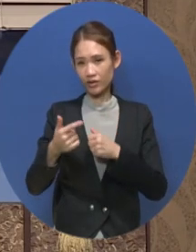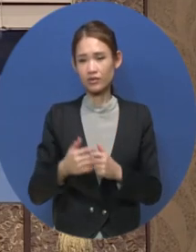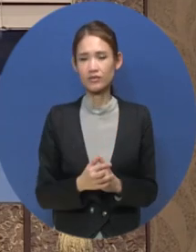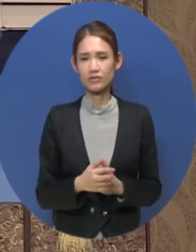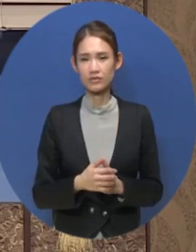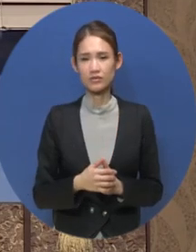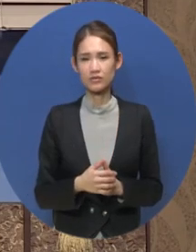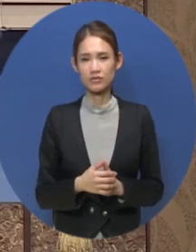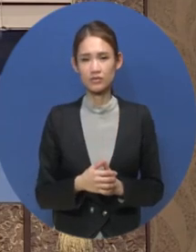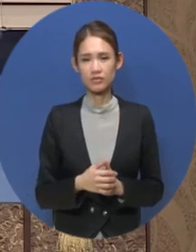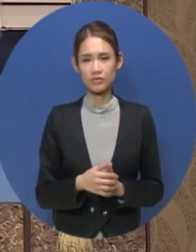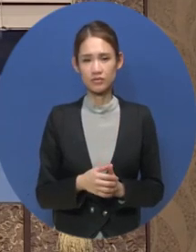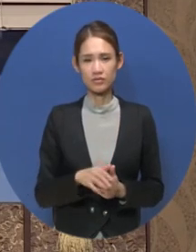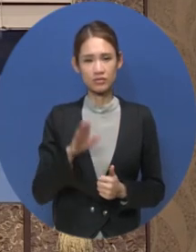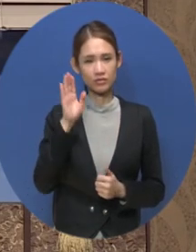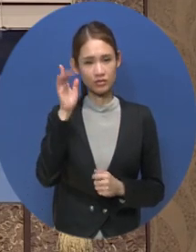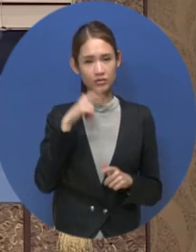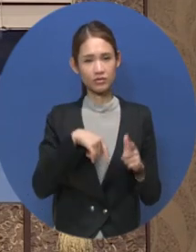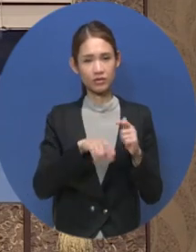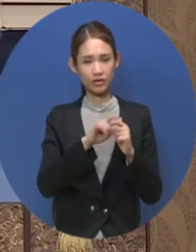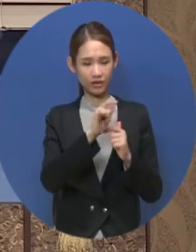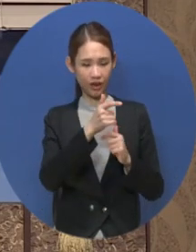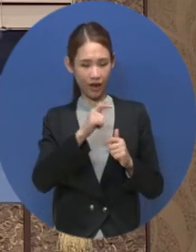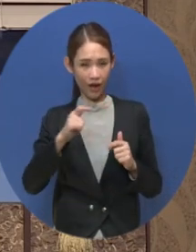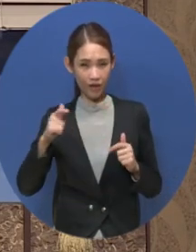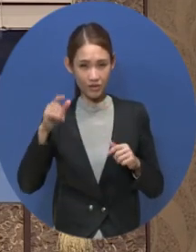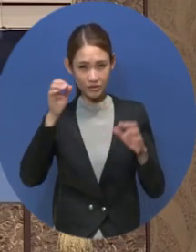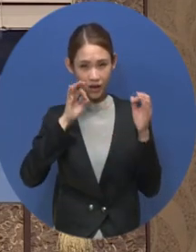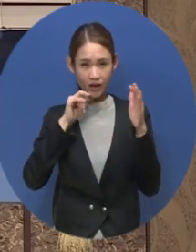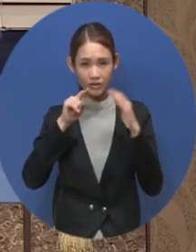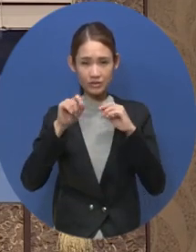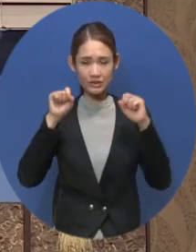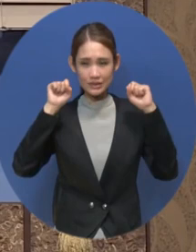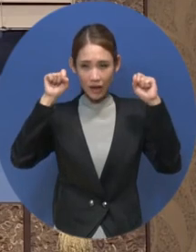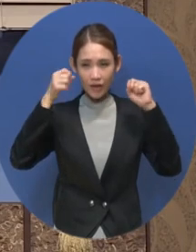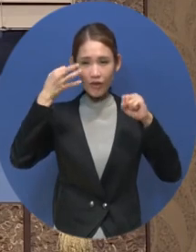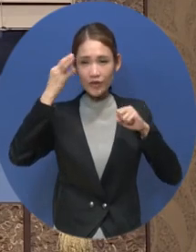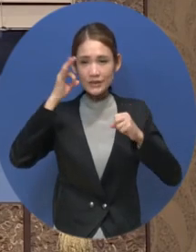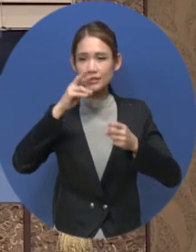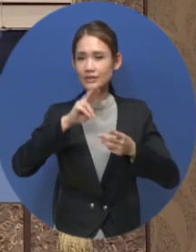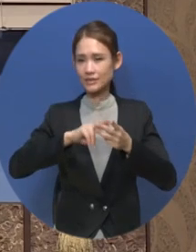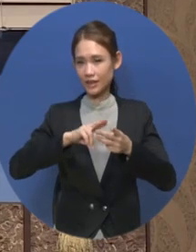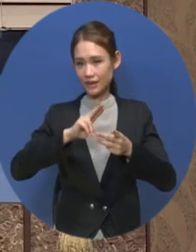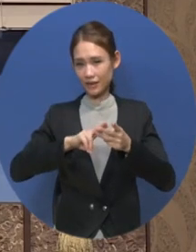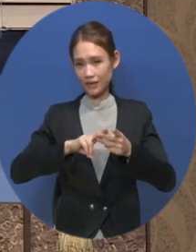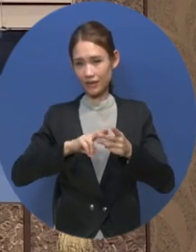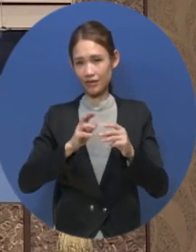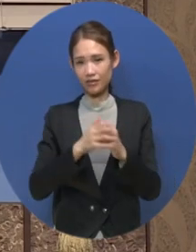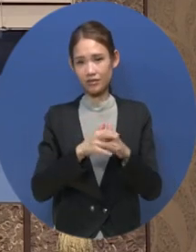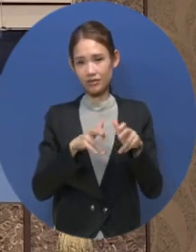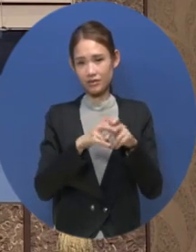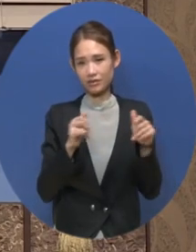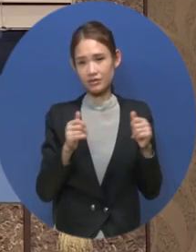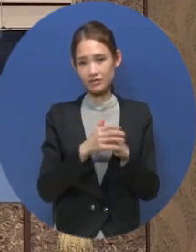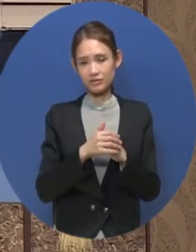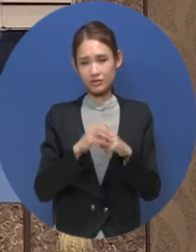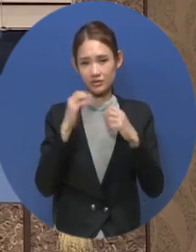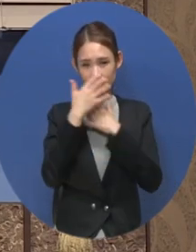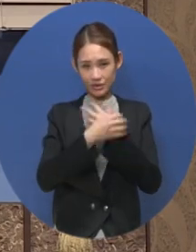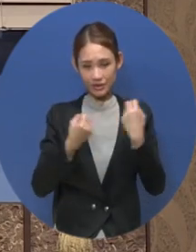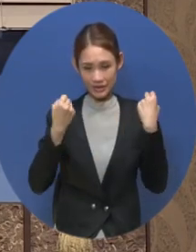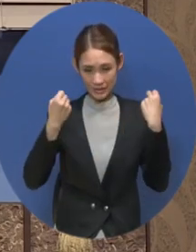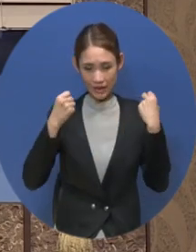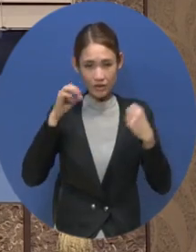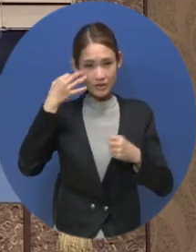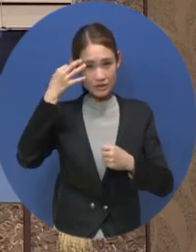예. 저희가 앞으로는 이제 다양하게 찰아가는 체력인증센터라든지 그래서 장애인들한테 체력